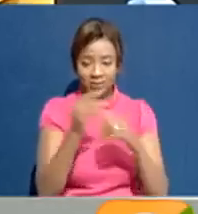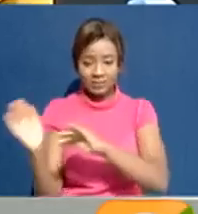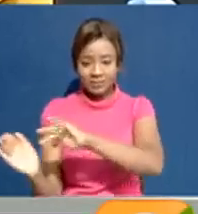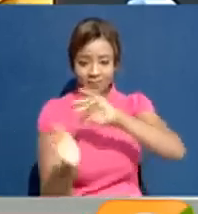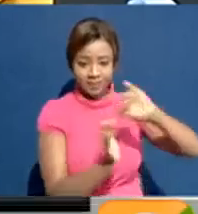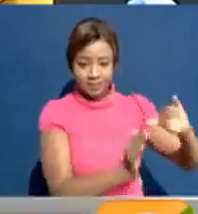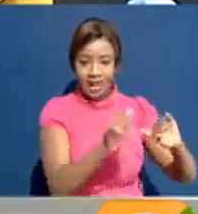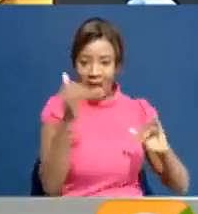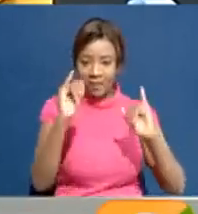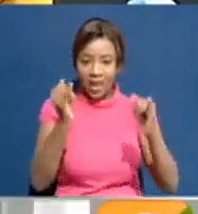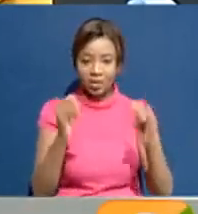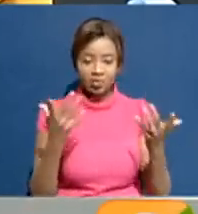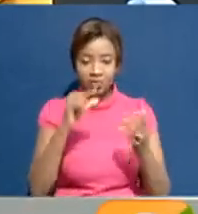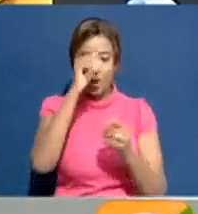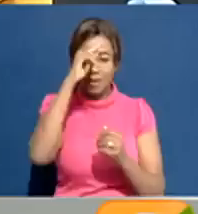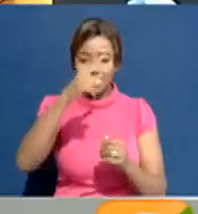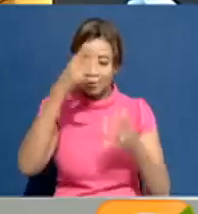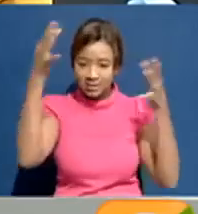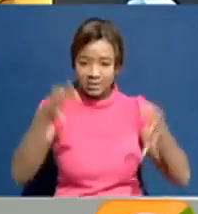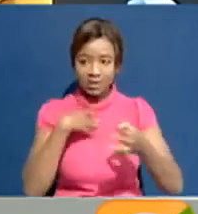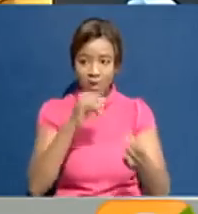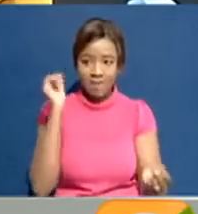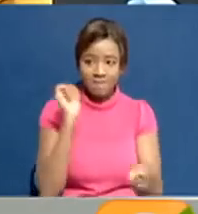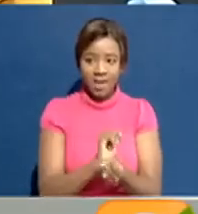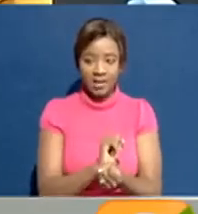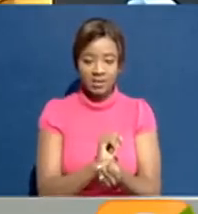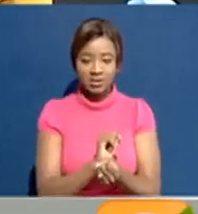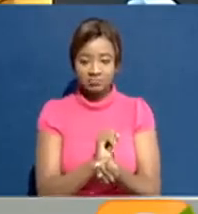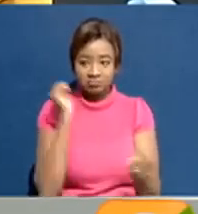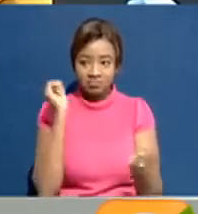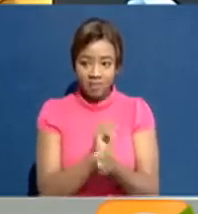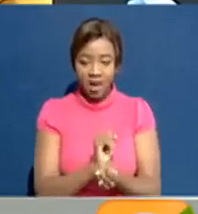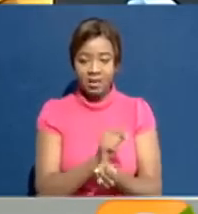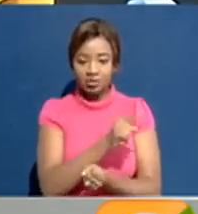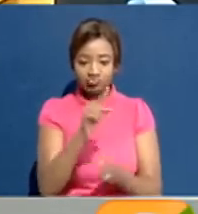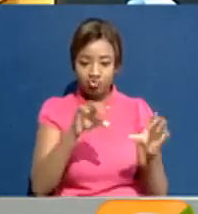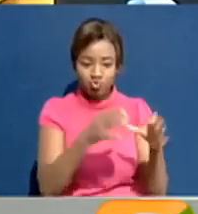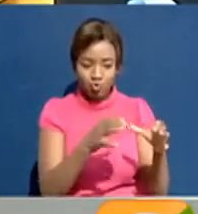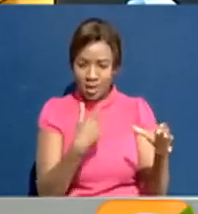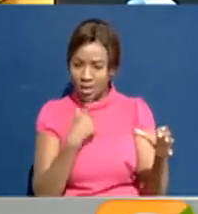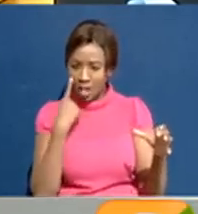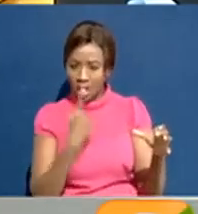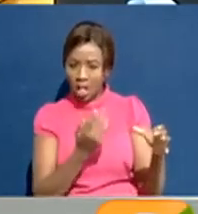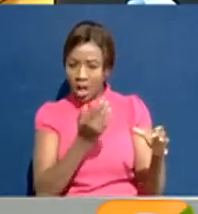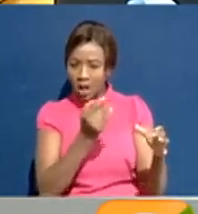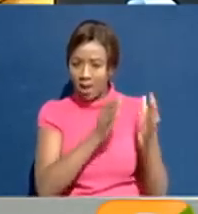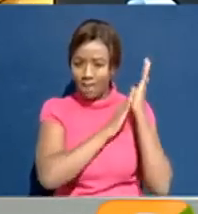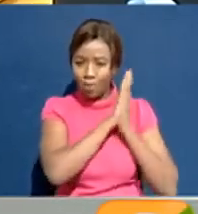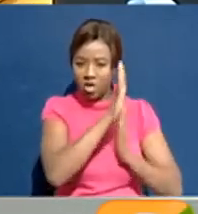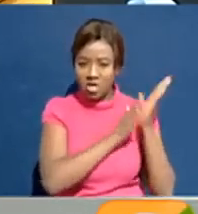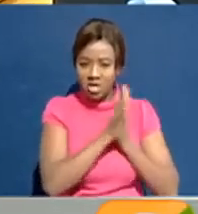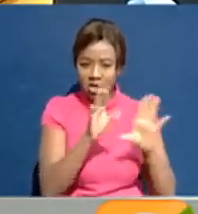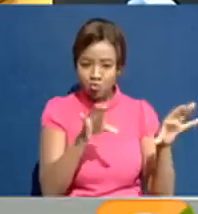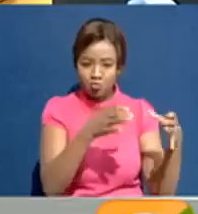serikali imeahidi kuchukua hatua kali kukabiliana kuzuka tena kwa kundi haramu la mungiki. Naibu rais Rigathi Gachagua, huku